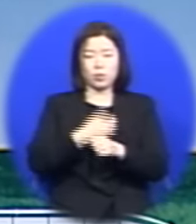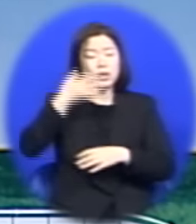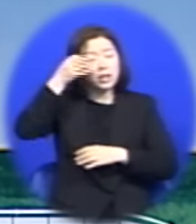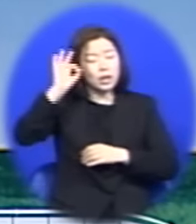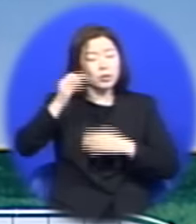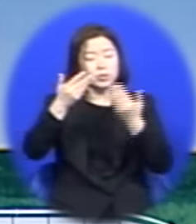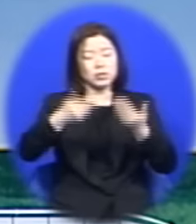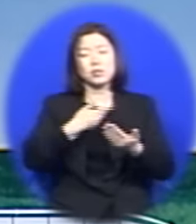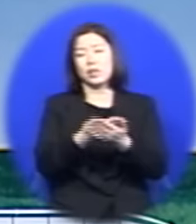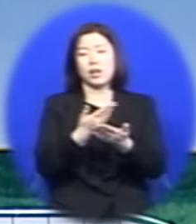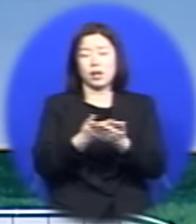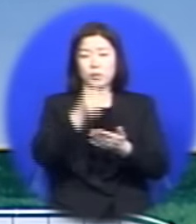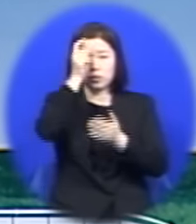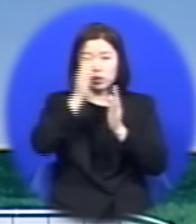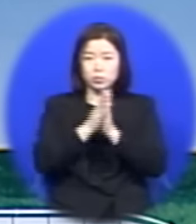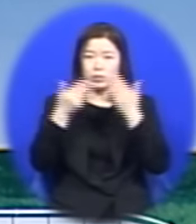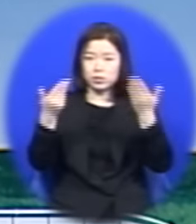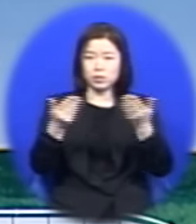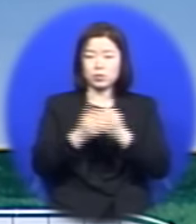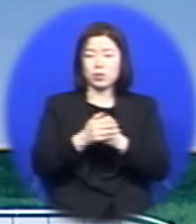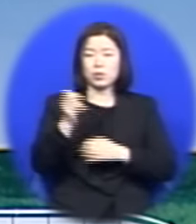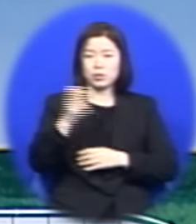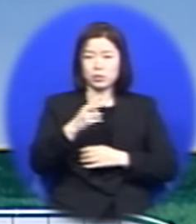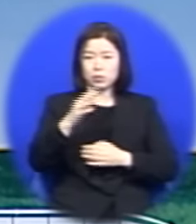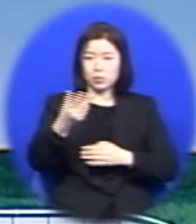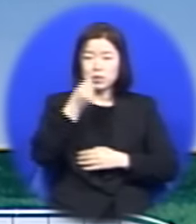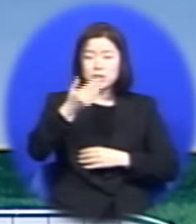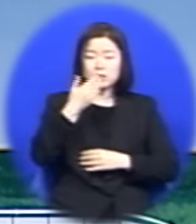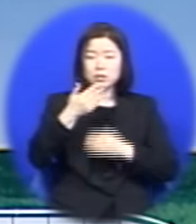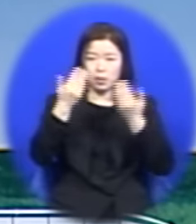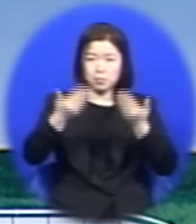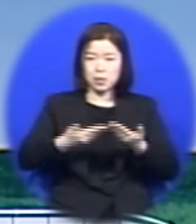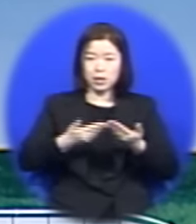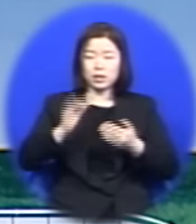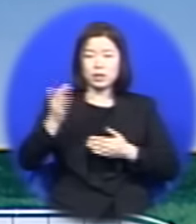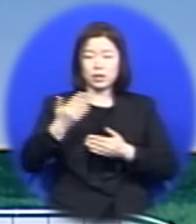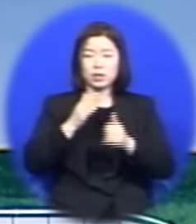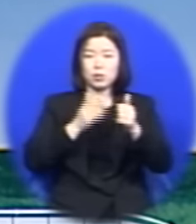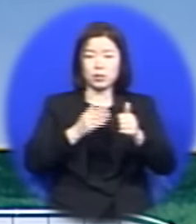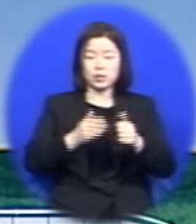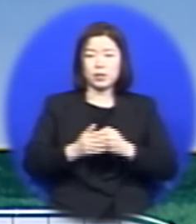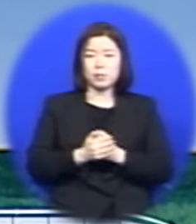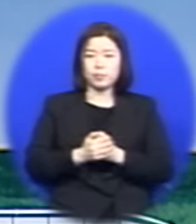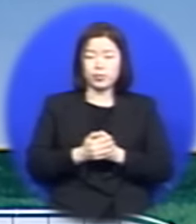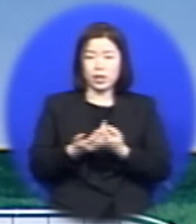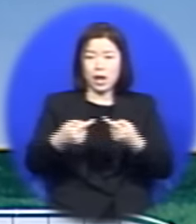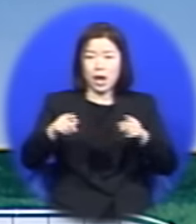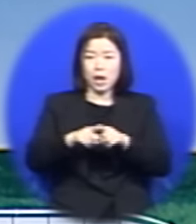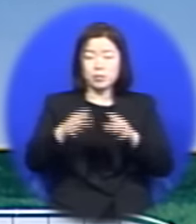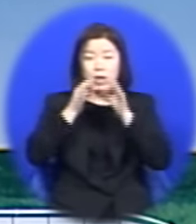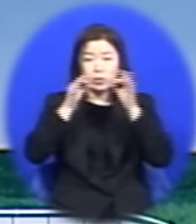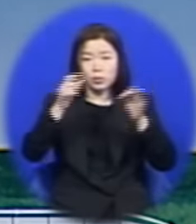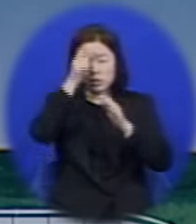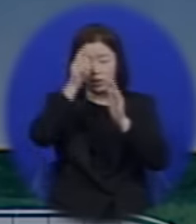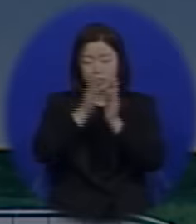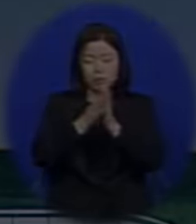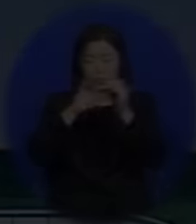달라고 기도하고 그리고 성찬을 받으실 수 있게 되기를 바랍니다. 우리 다 같이 통성으로 기도하겠습니다.